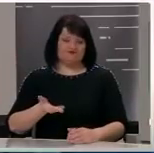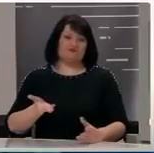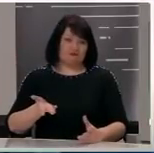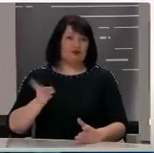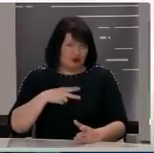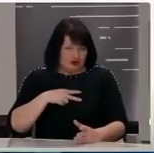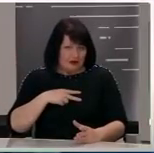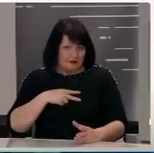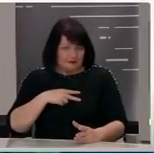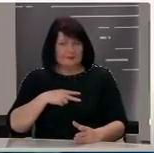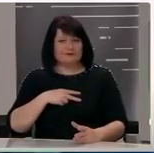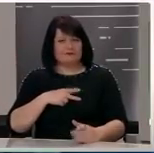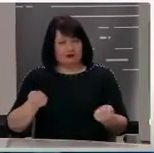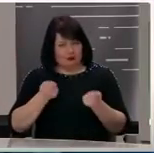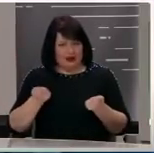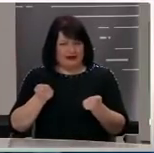Σωστά.